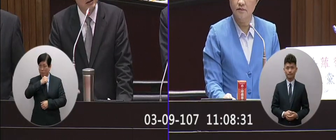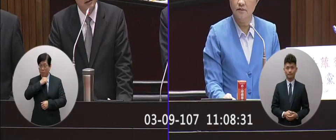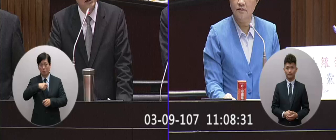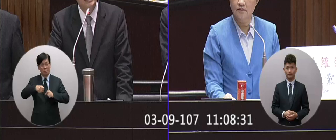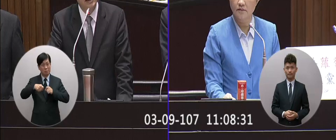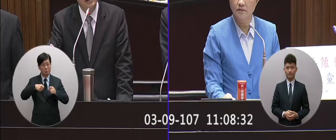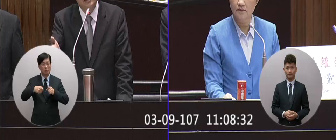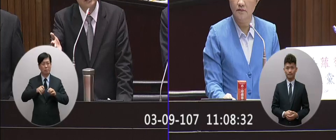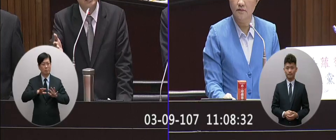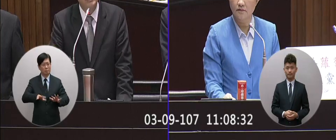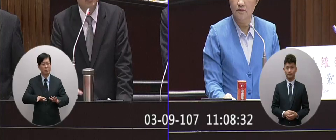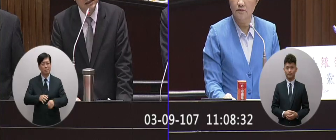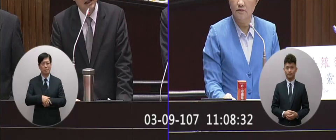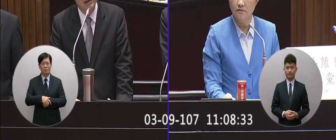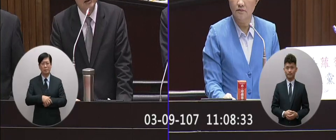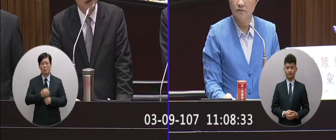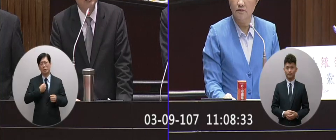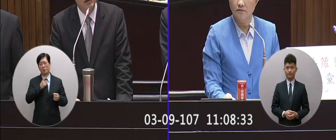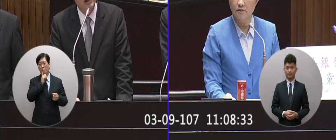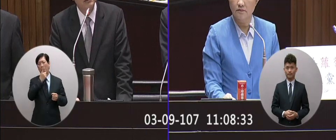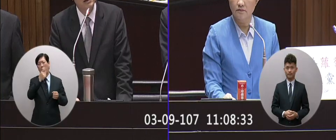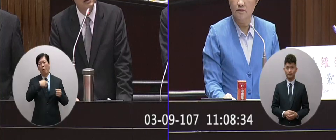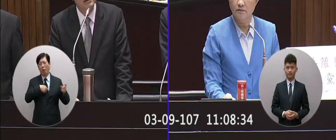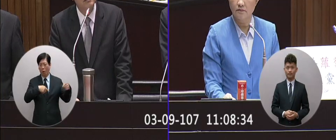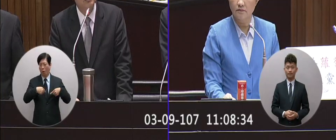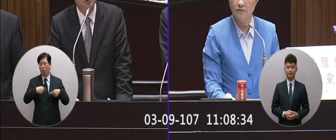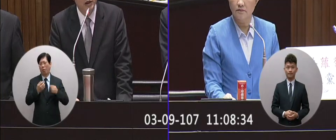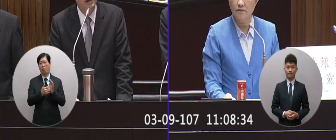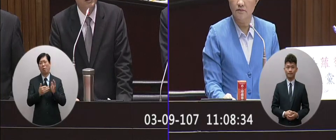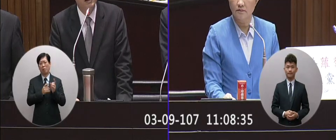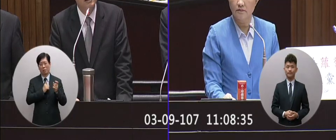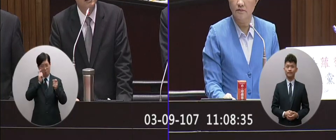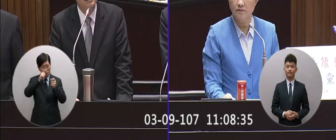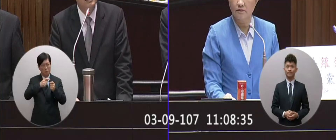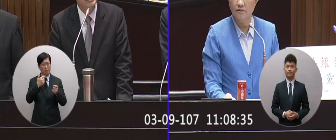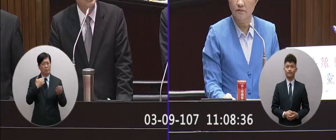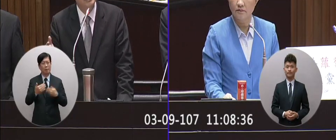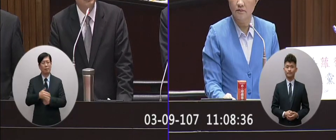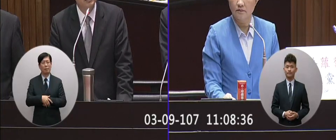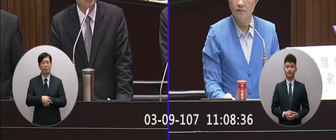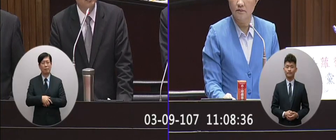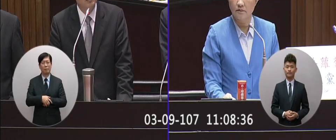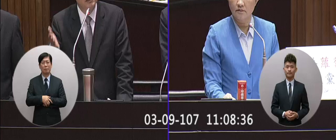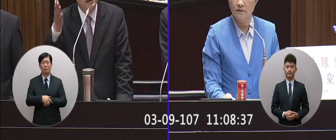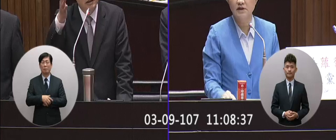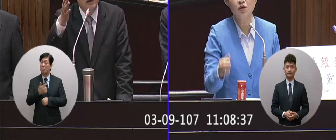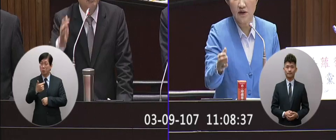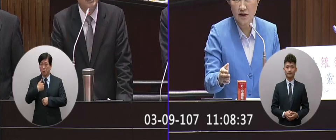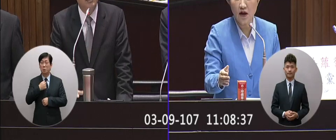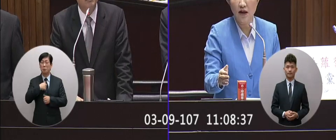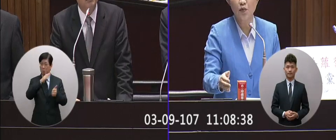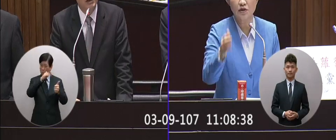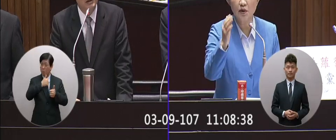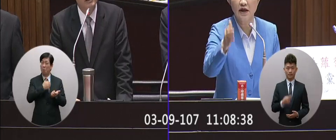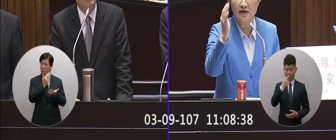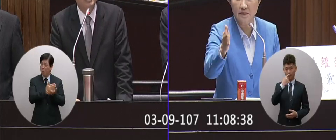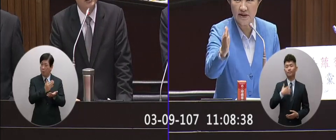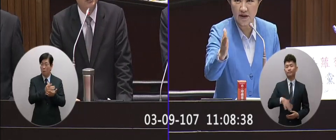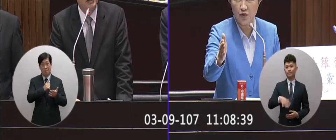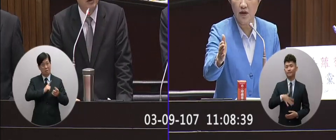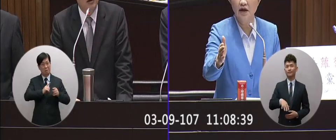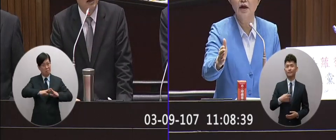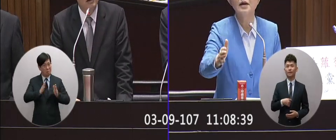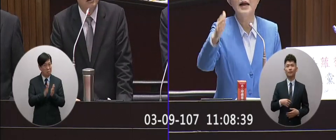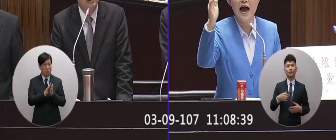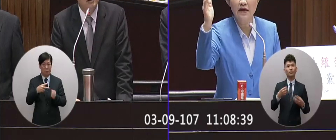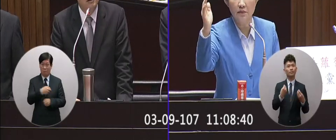种政策，现在是单方向，有他们有他们的目的嘛。今天也不是说我们叫他不要停发，